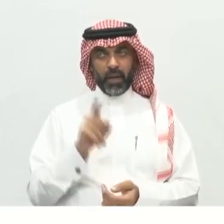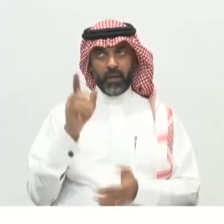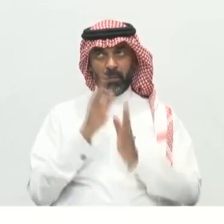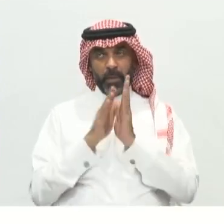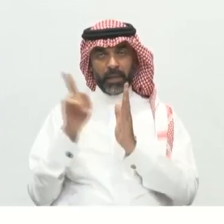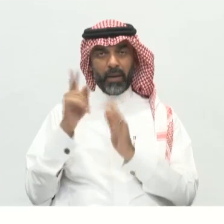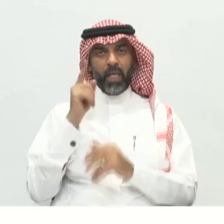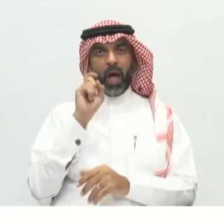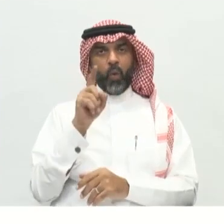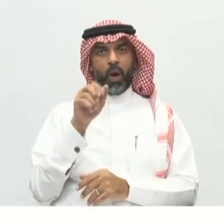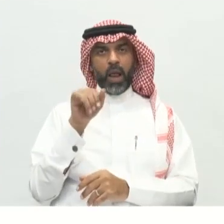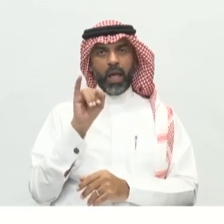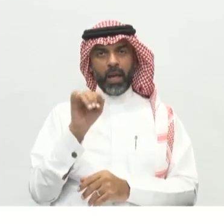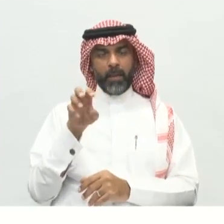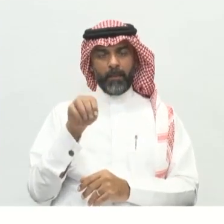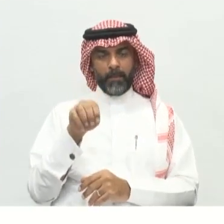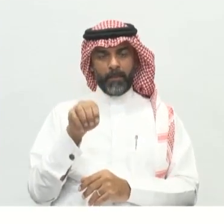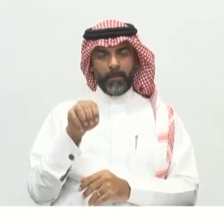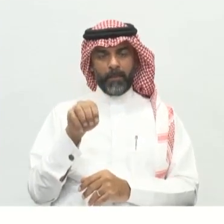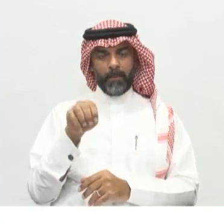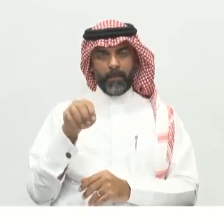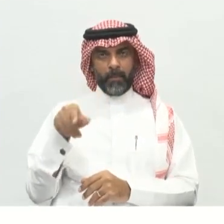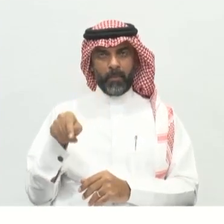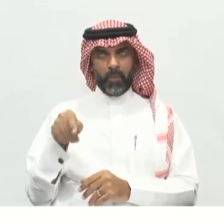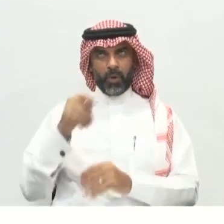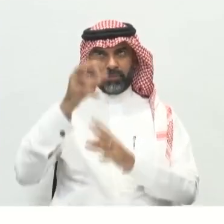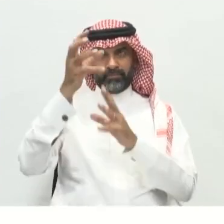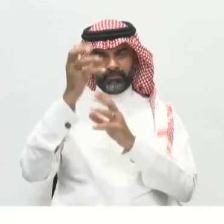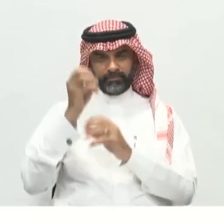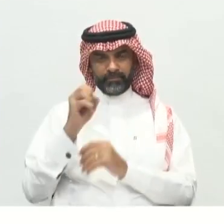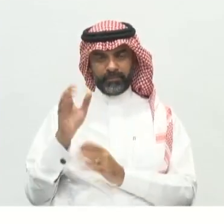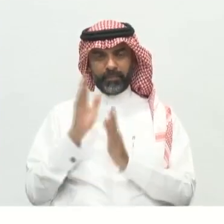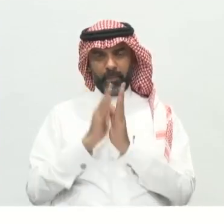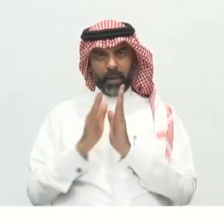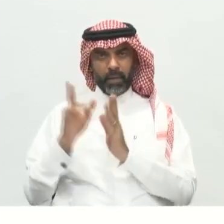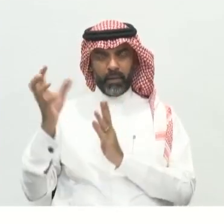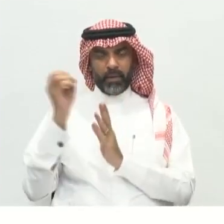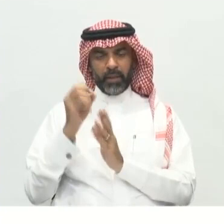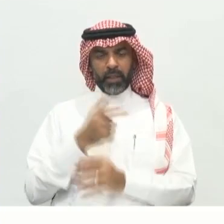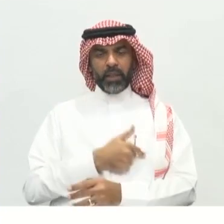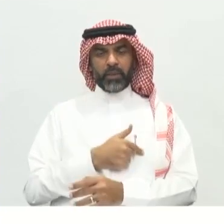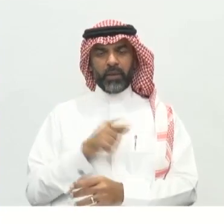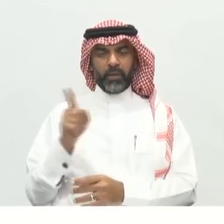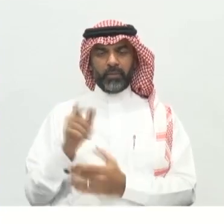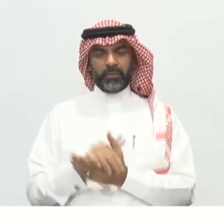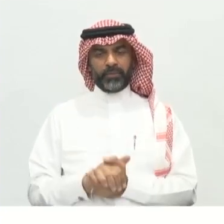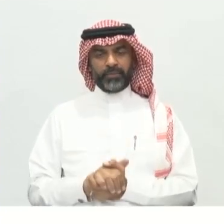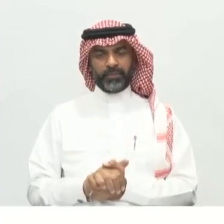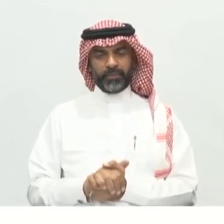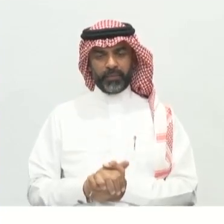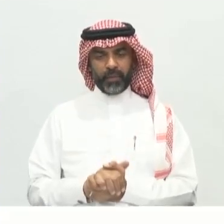بابور استدعاء هذه المكتبه باي بلوت نكتب اسم المكتبه دوت